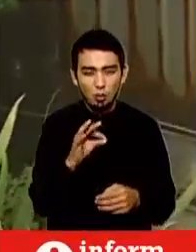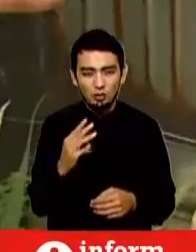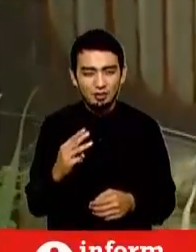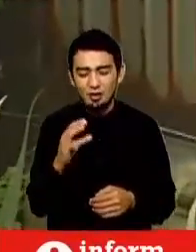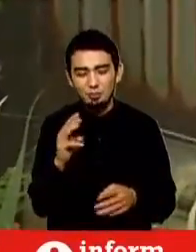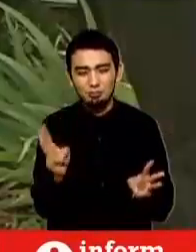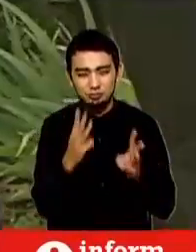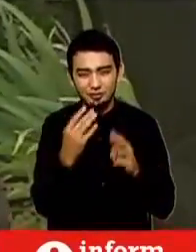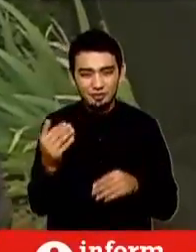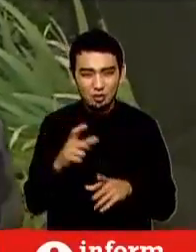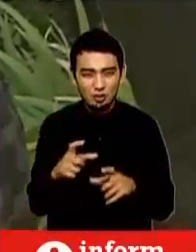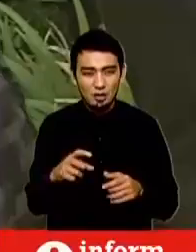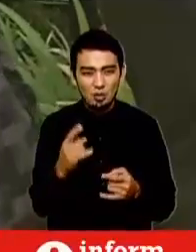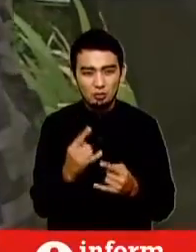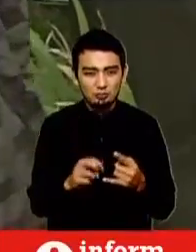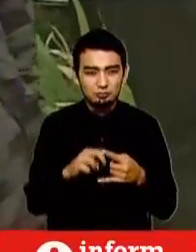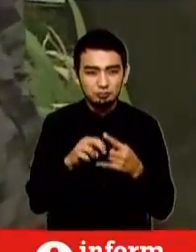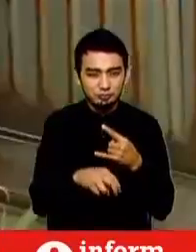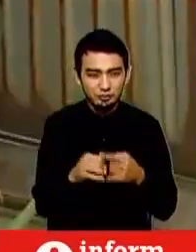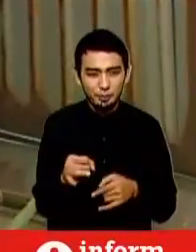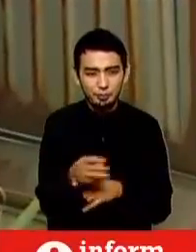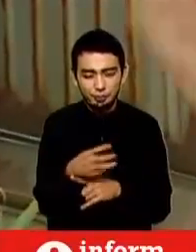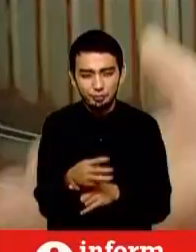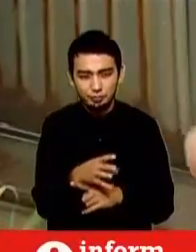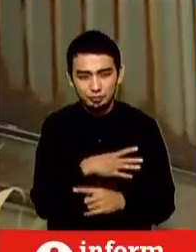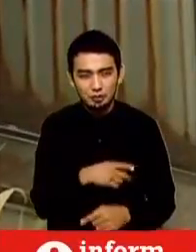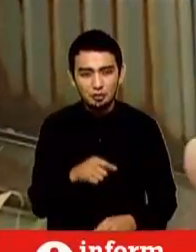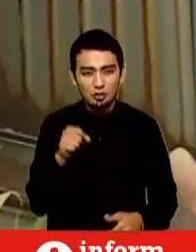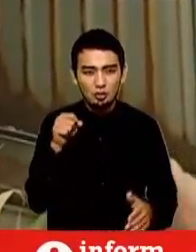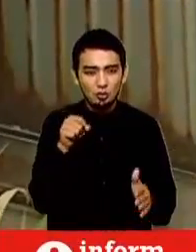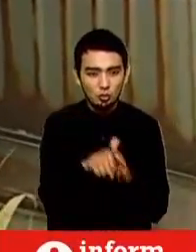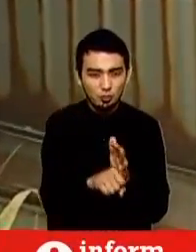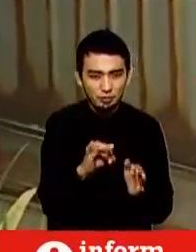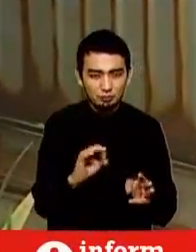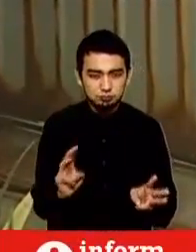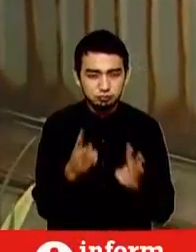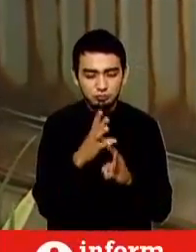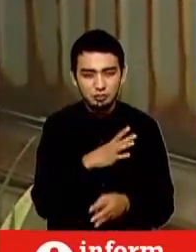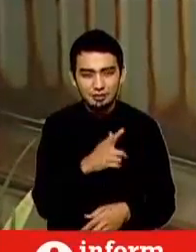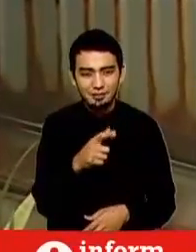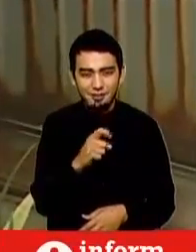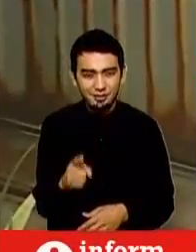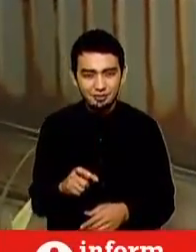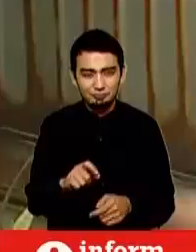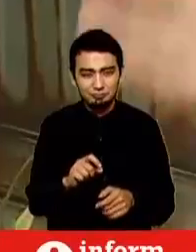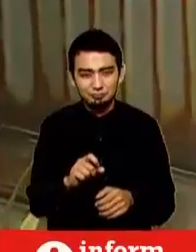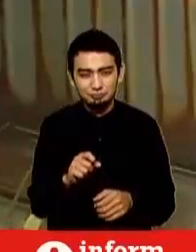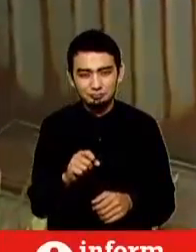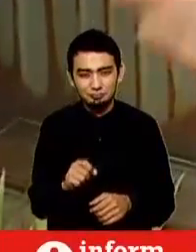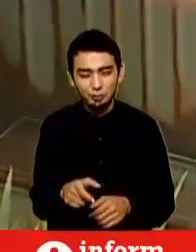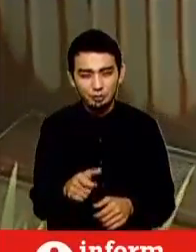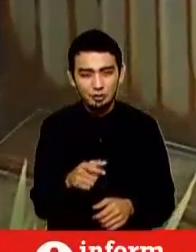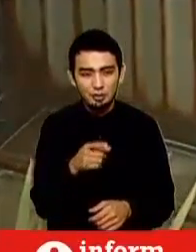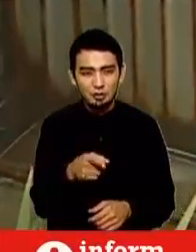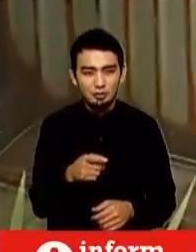есік ташып, ана әйелді шығарып. Өлтіреді де сонан кейін өртеп кетті ғой. Газды ашты дағы, сіріңке қойып, пока ол